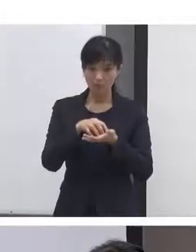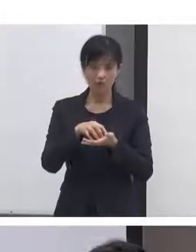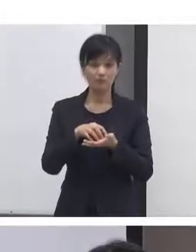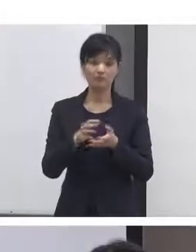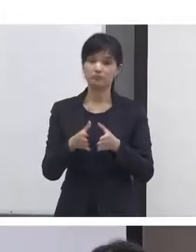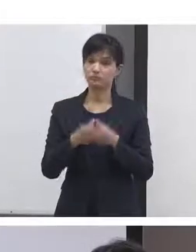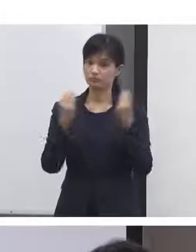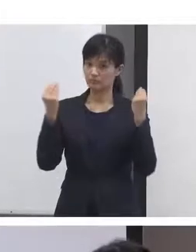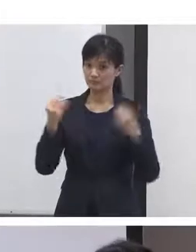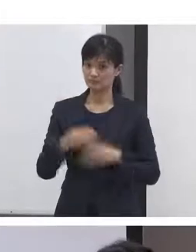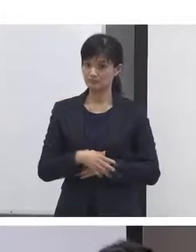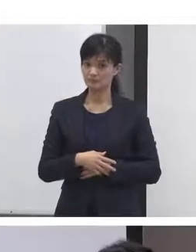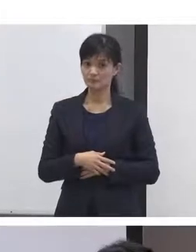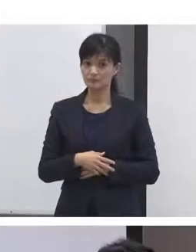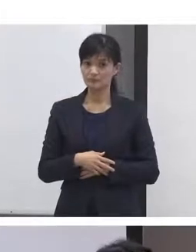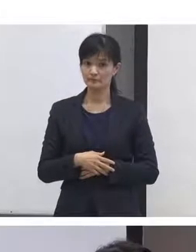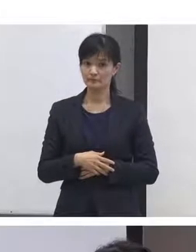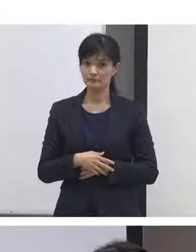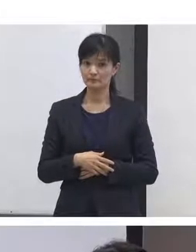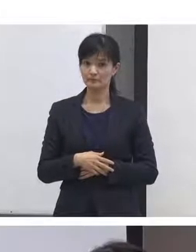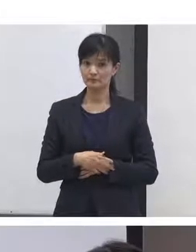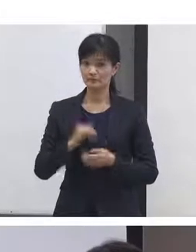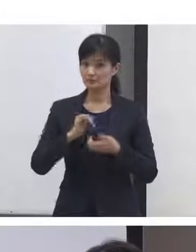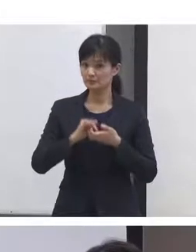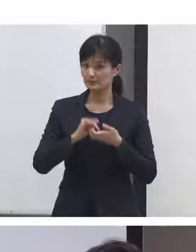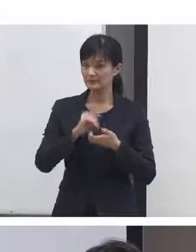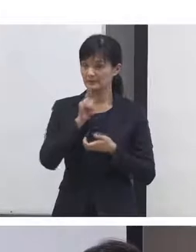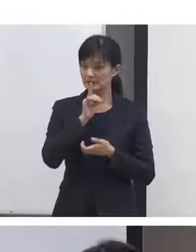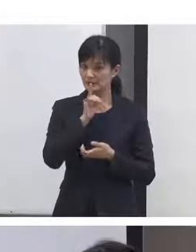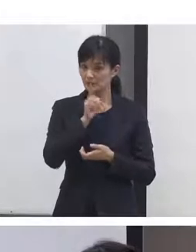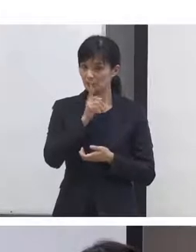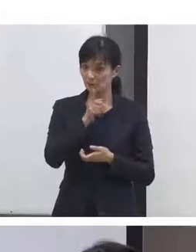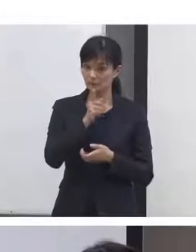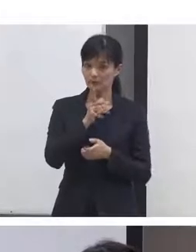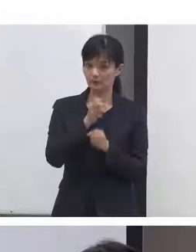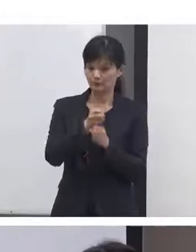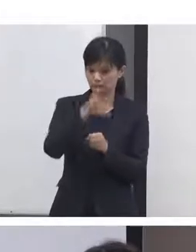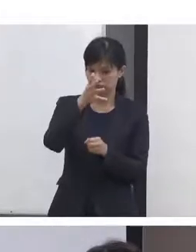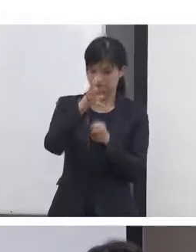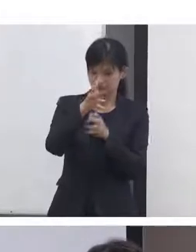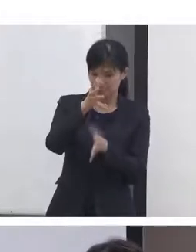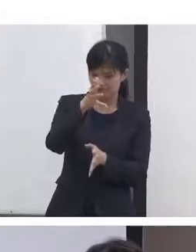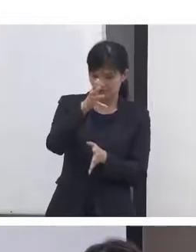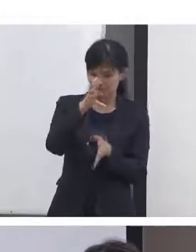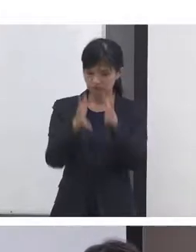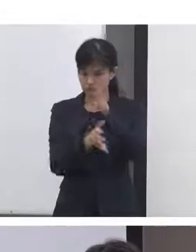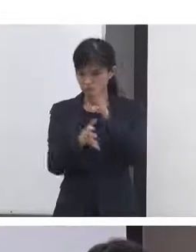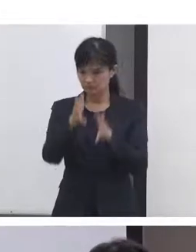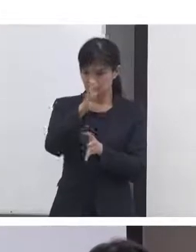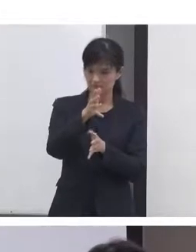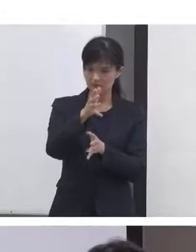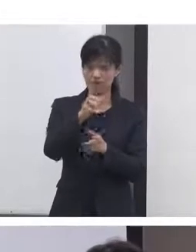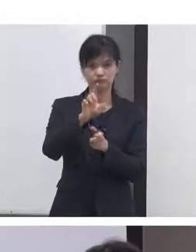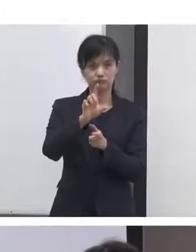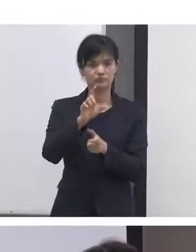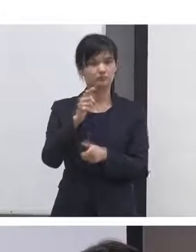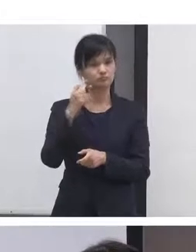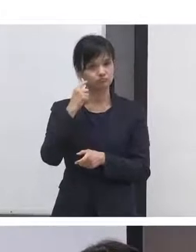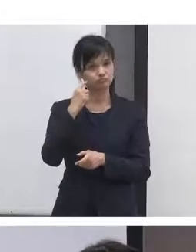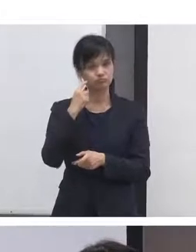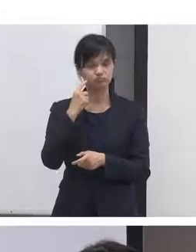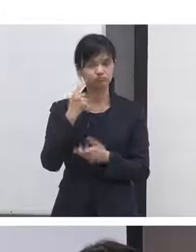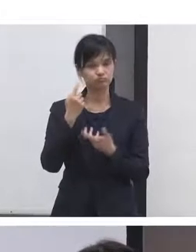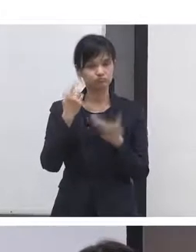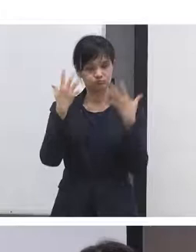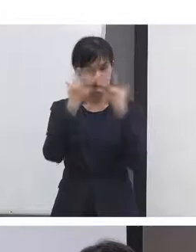嗯， 对，所以是有可能是说法让人误解的问题。但是另外就是要被别人代表的时候要怎么办？就是